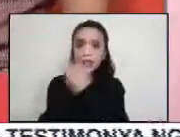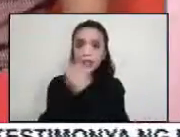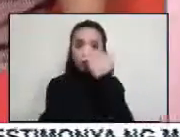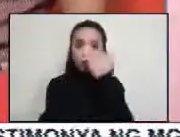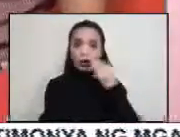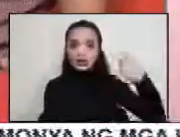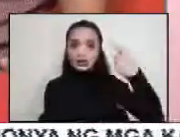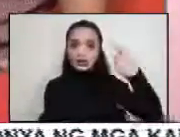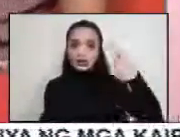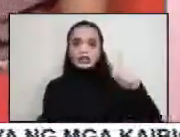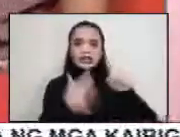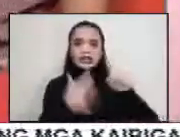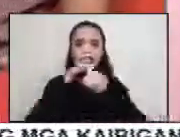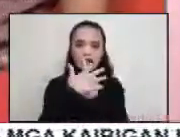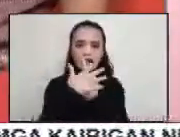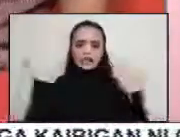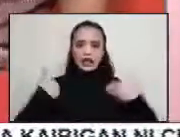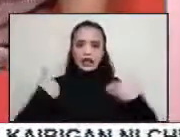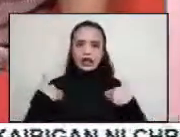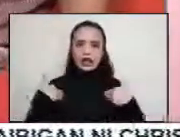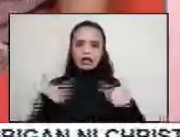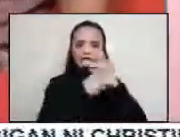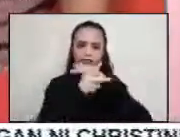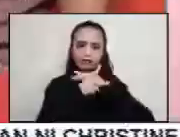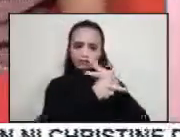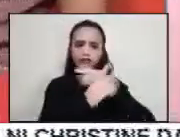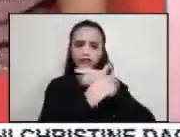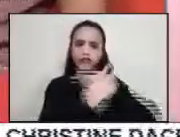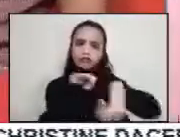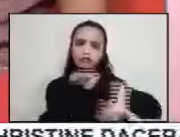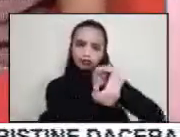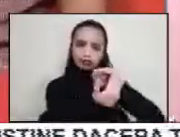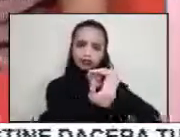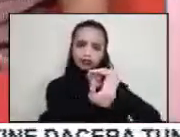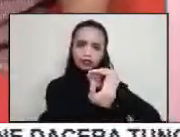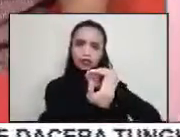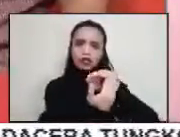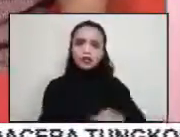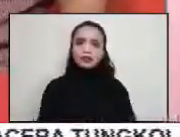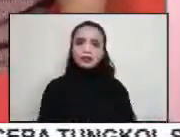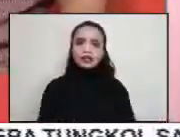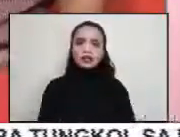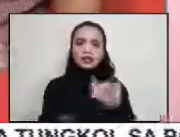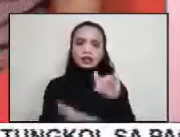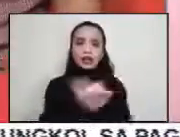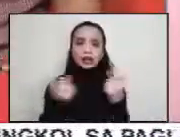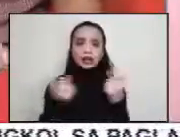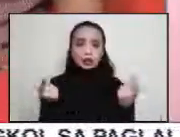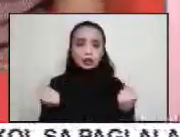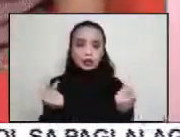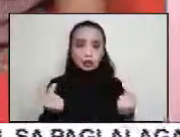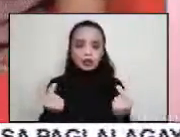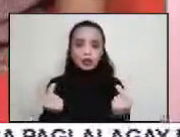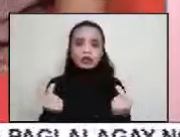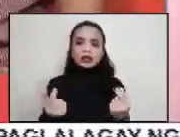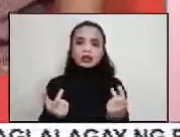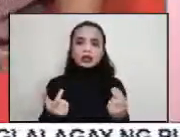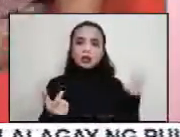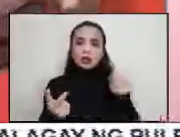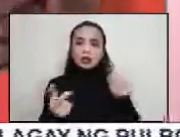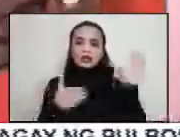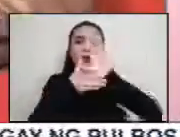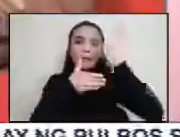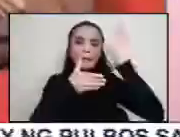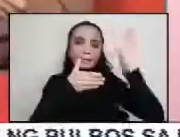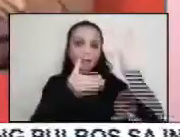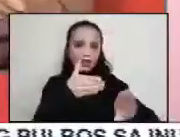contact tracing. Pero for now, kailangan po nating pagtibayan na observance po ng minimum health protocol. So, always wear your face mask, face shield,